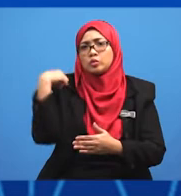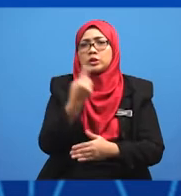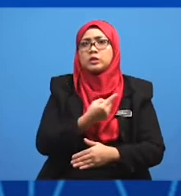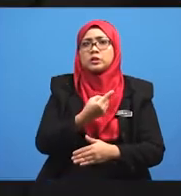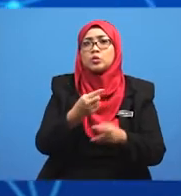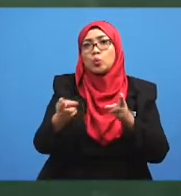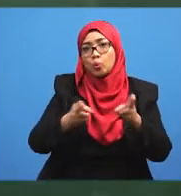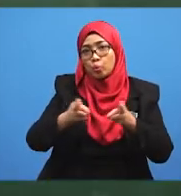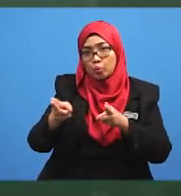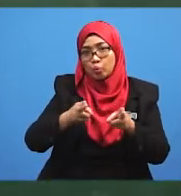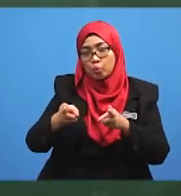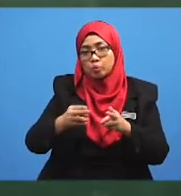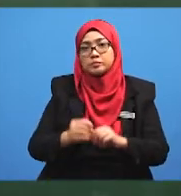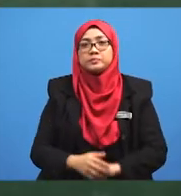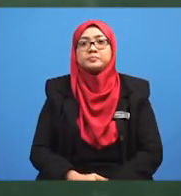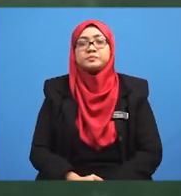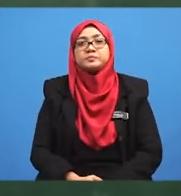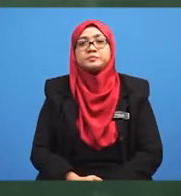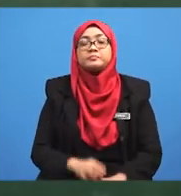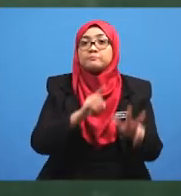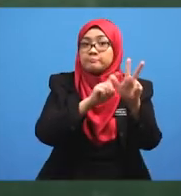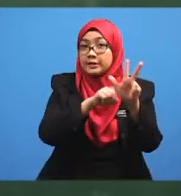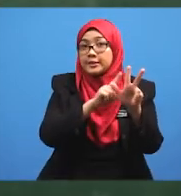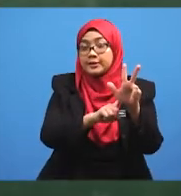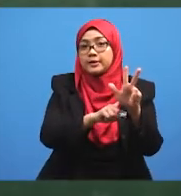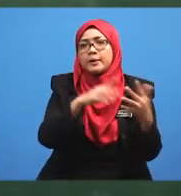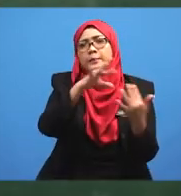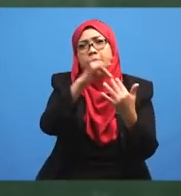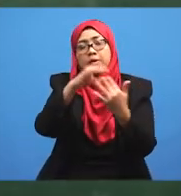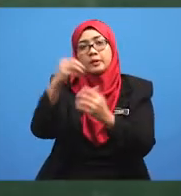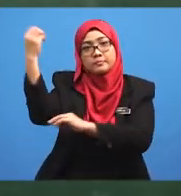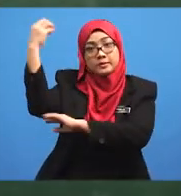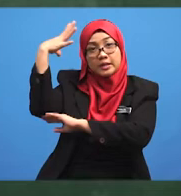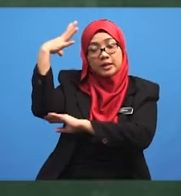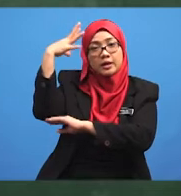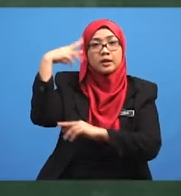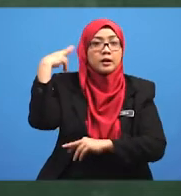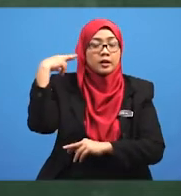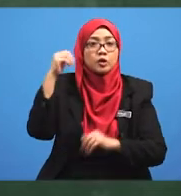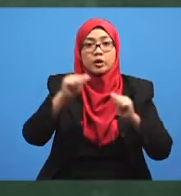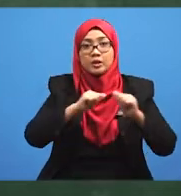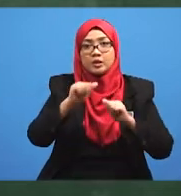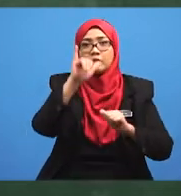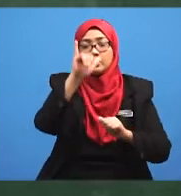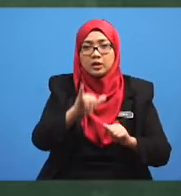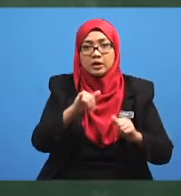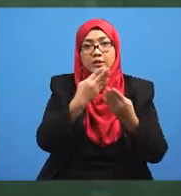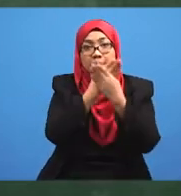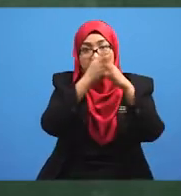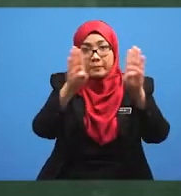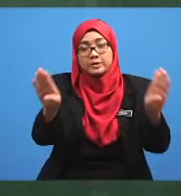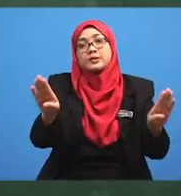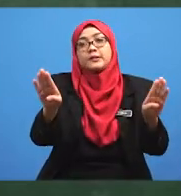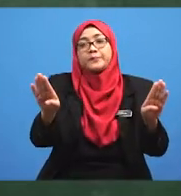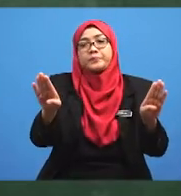dikendalikan. Ketiga, pemilihan sinaran radioaktif yang dibebaskan